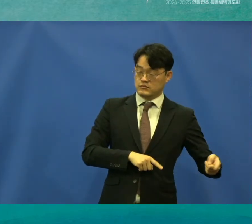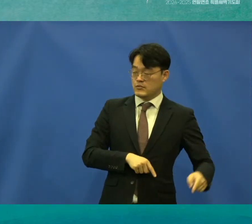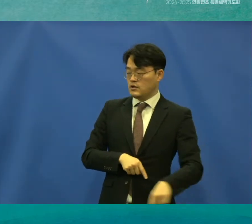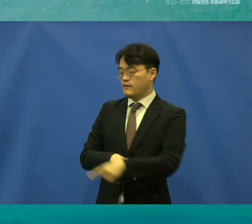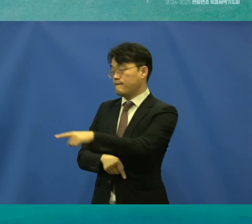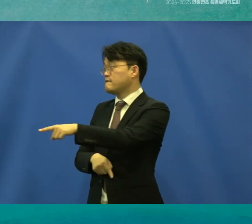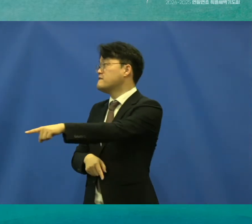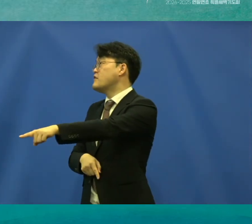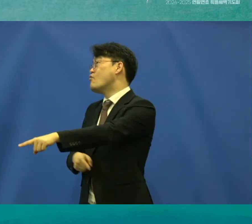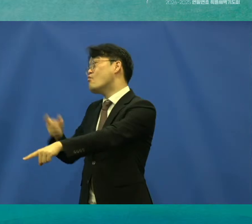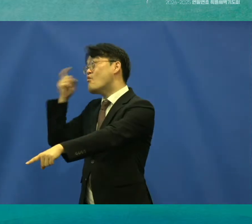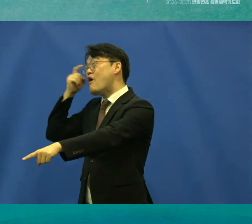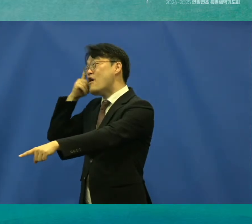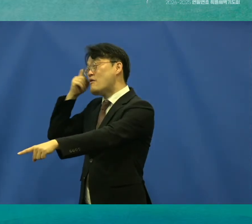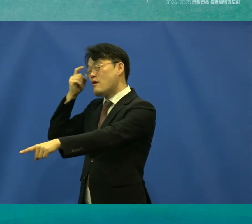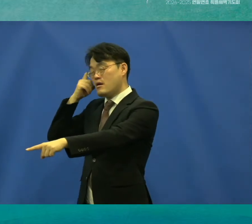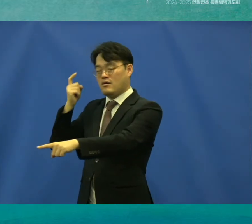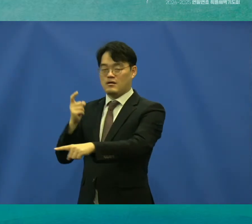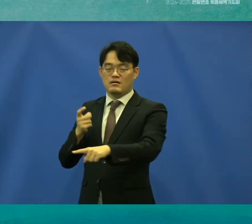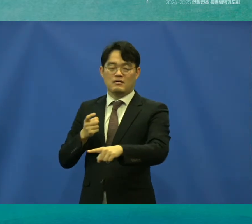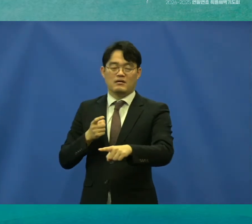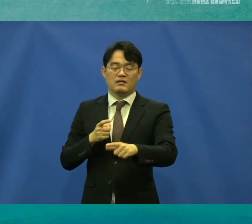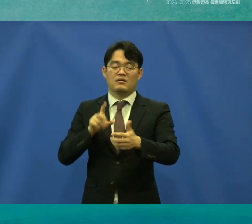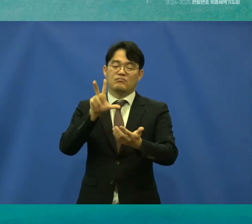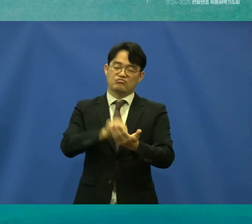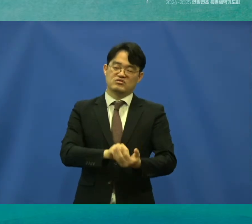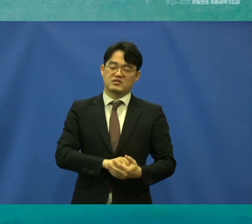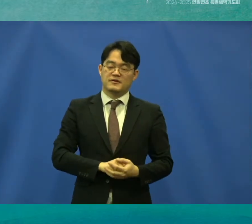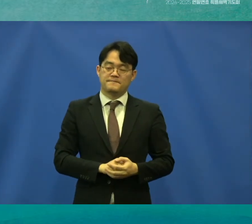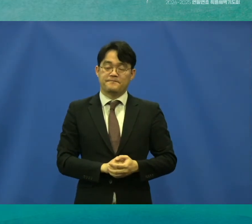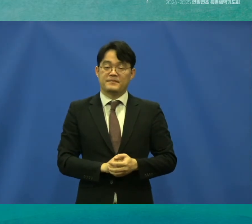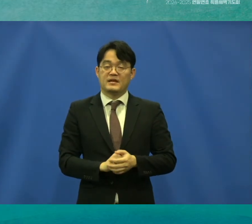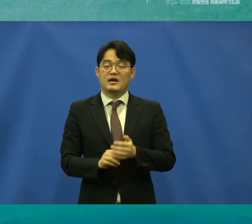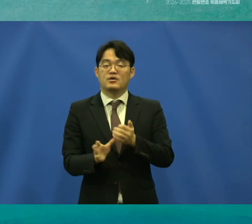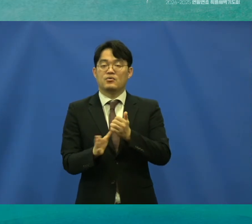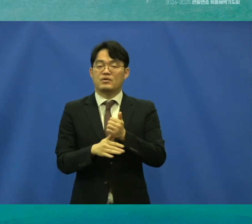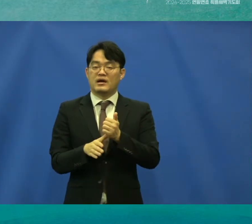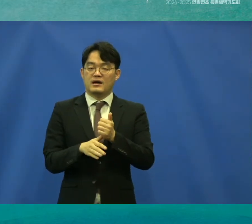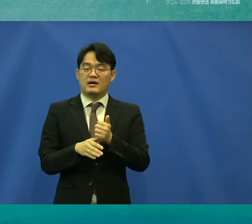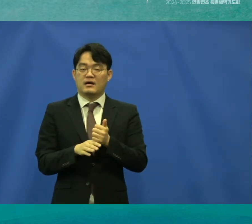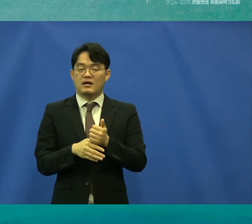요나에게 딱 어울리는 구절이 하나 있습니다. 신약에 로마서 2장 1절에